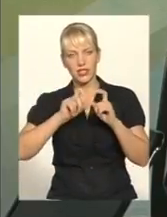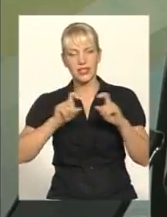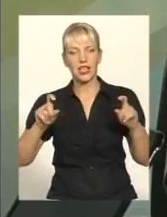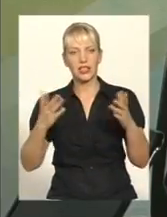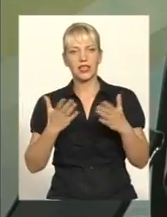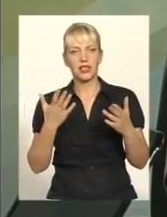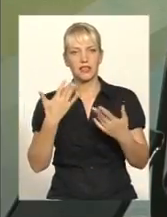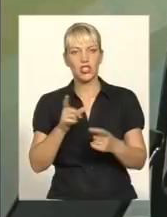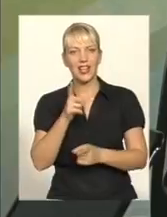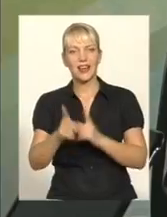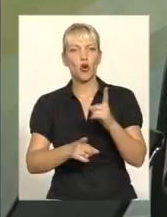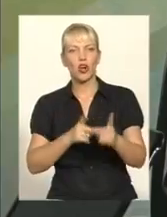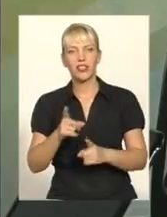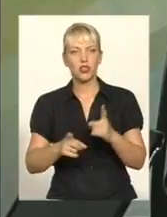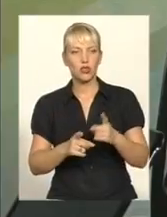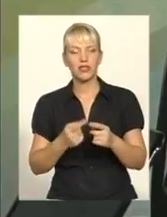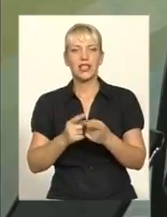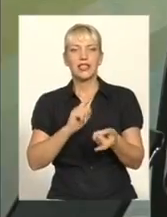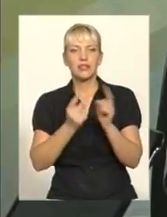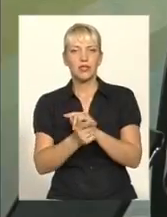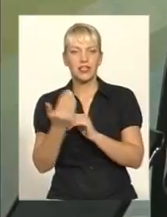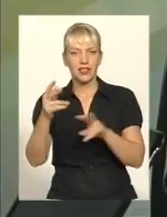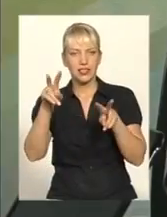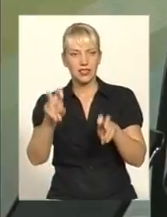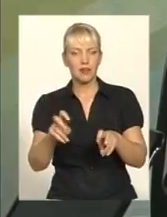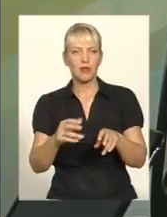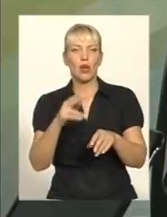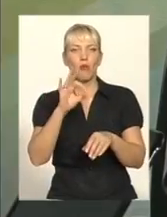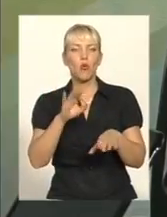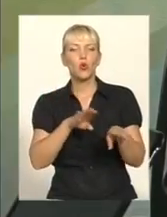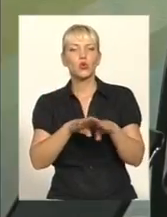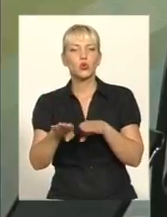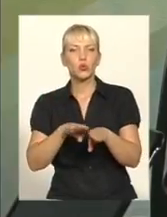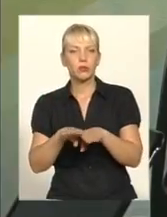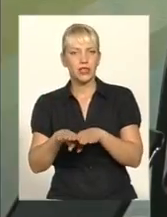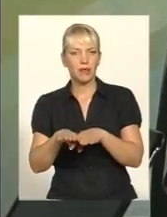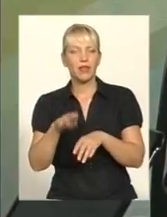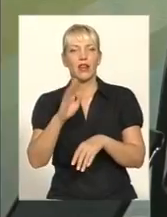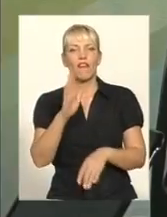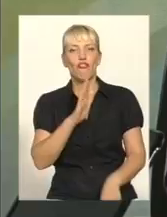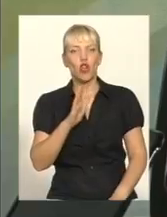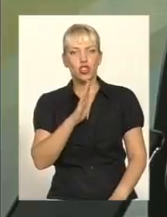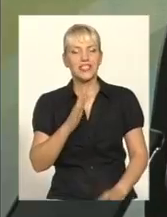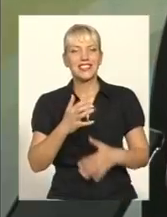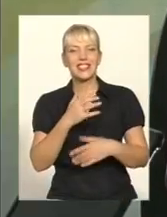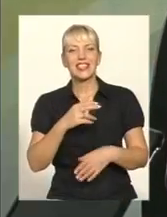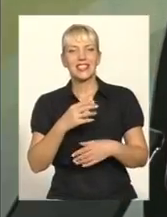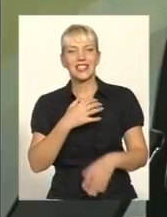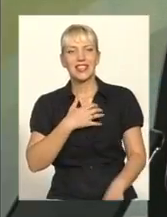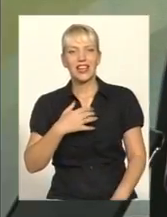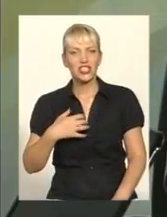які реорганізовано. Тобто змінено їхній статус, понижено у ступені. Ну, у Волочиському, це Дражнянському,